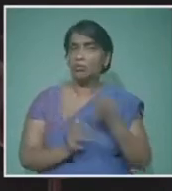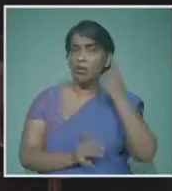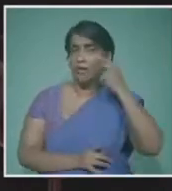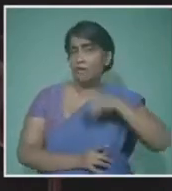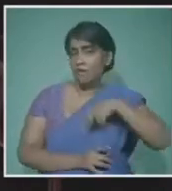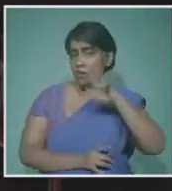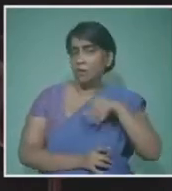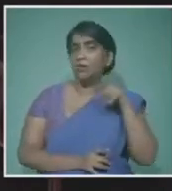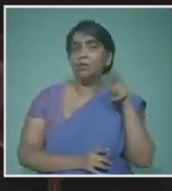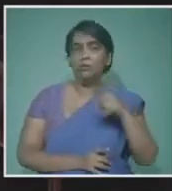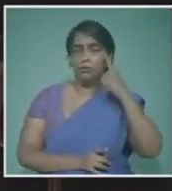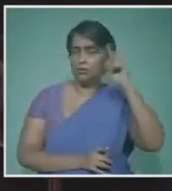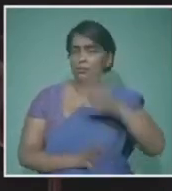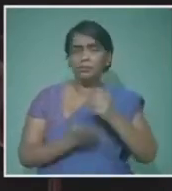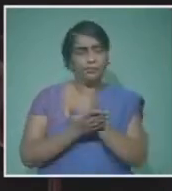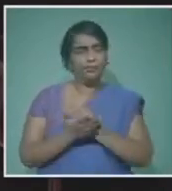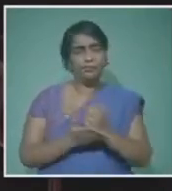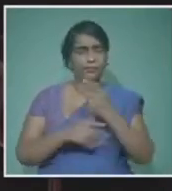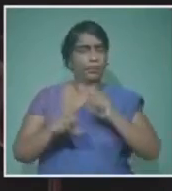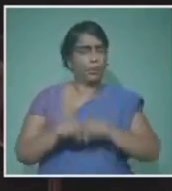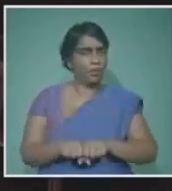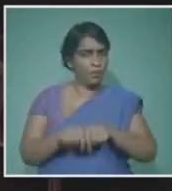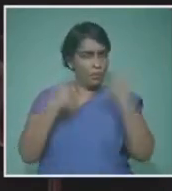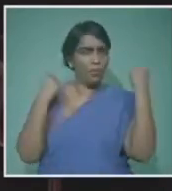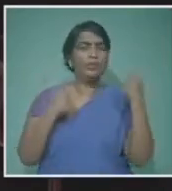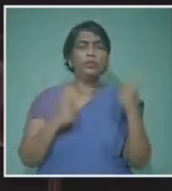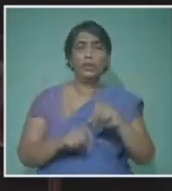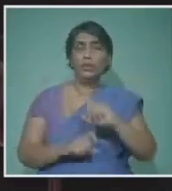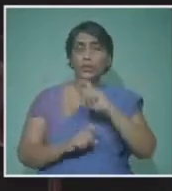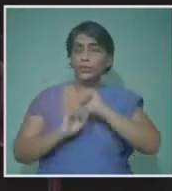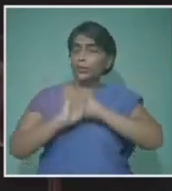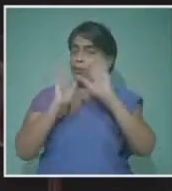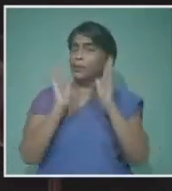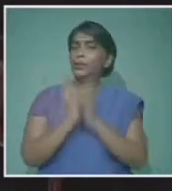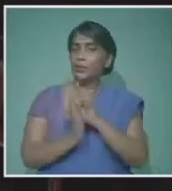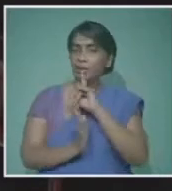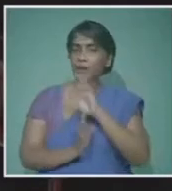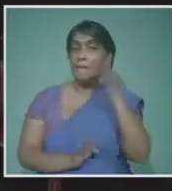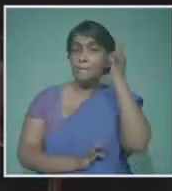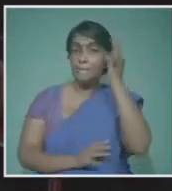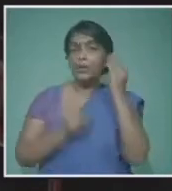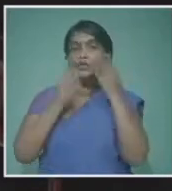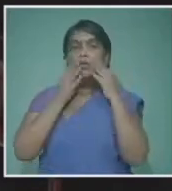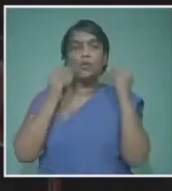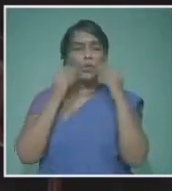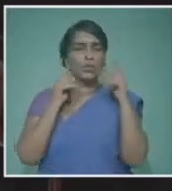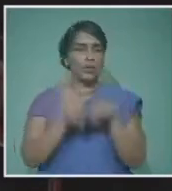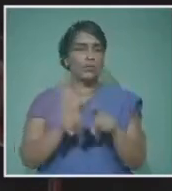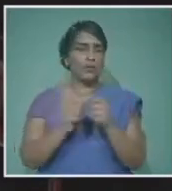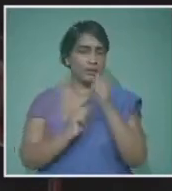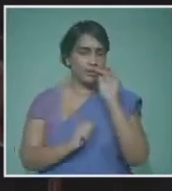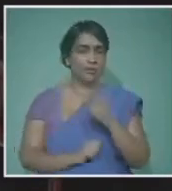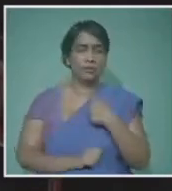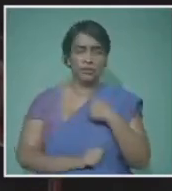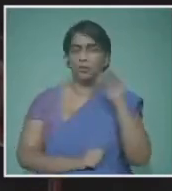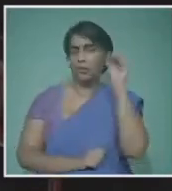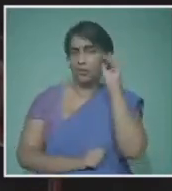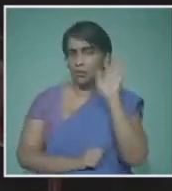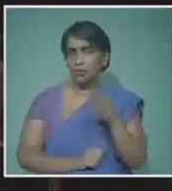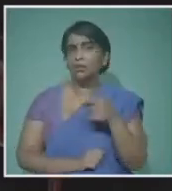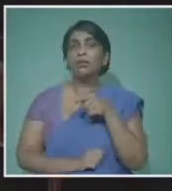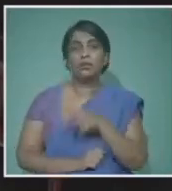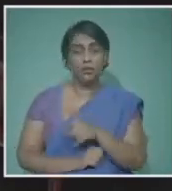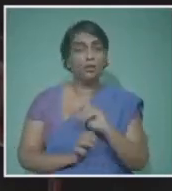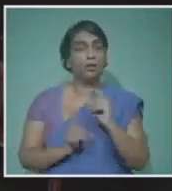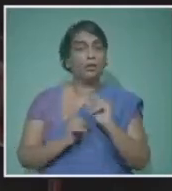තිබුණා. ඒ විශ්වාසය මුළුමනින්ම උල්ලංඝනය කරමින් අර අධිකරණ පද්ධතිය කියන වගේ පිස්සු පූසෙක් ලෙස හැසිරුණා. එනිසා මම දැනගන්න කැමති මෙම